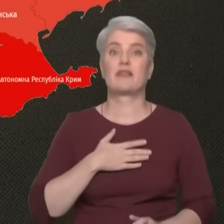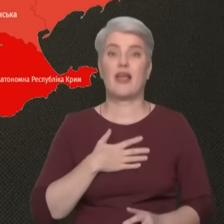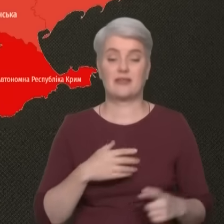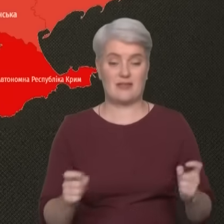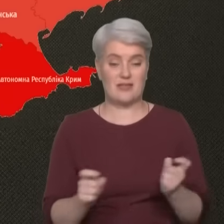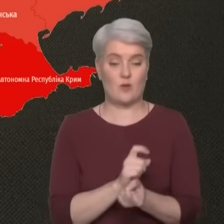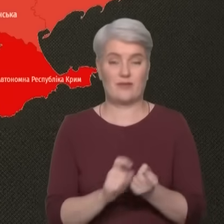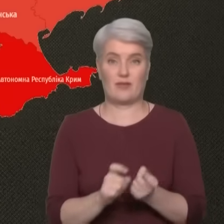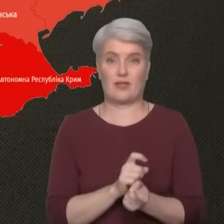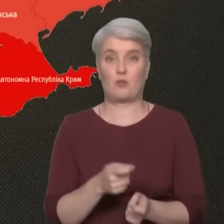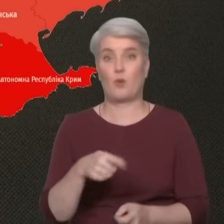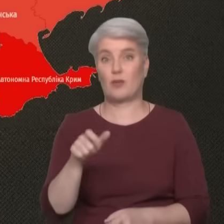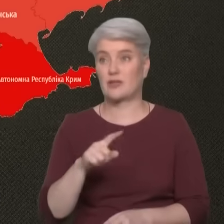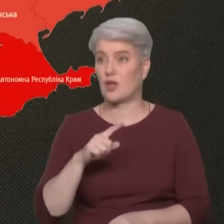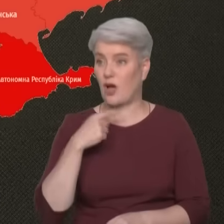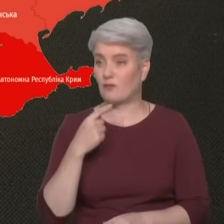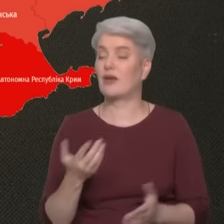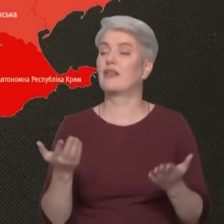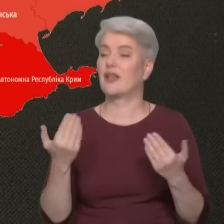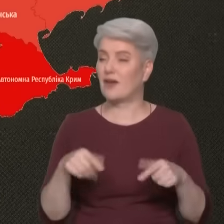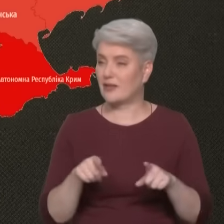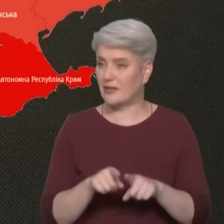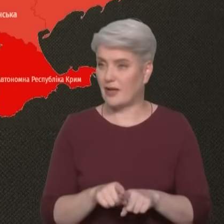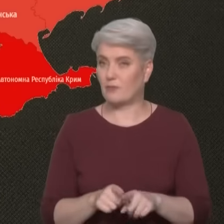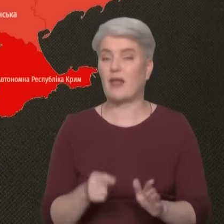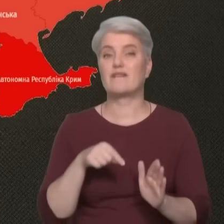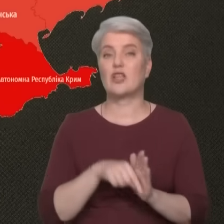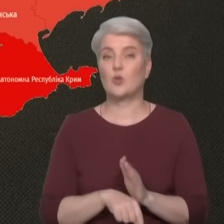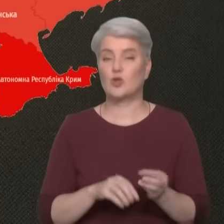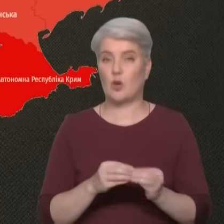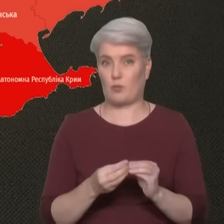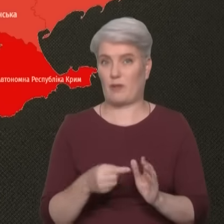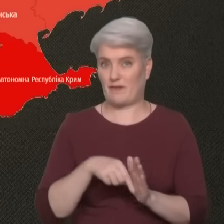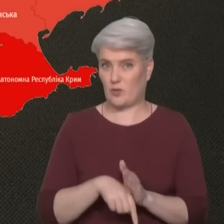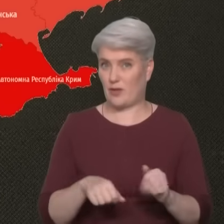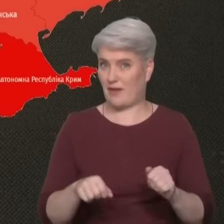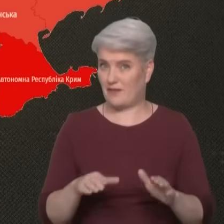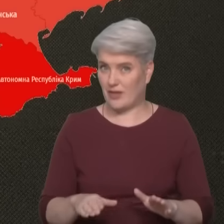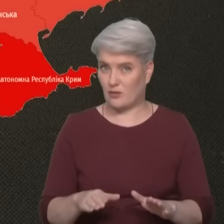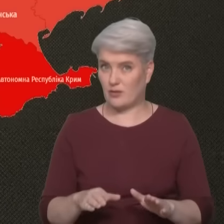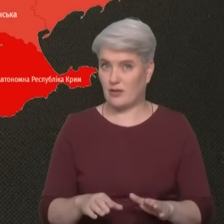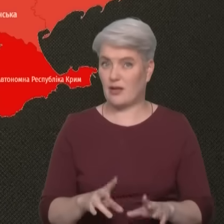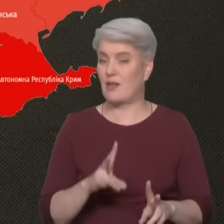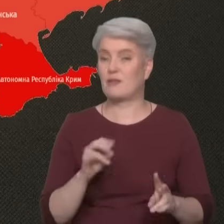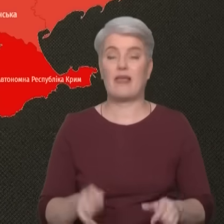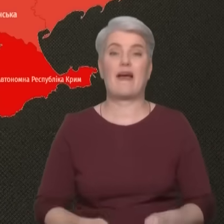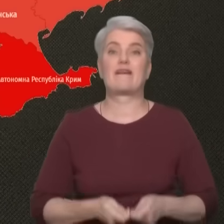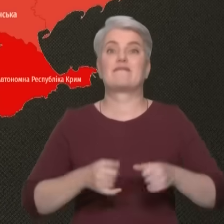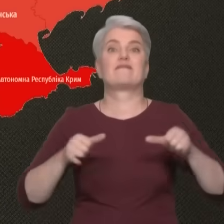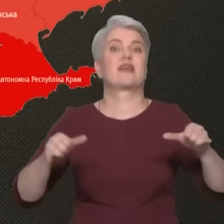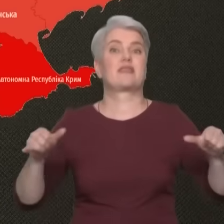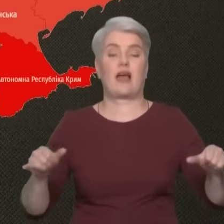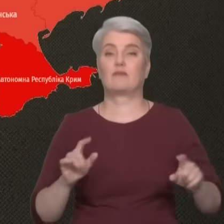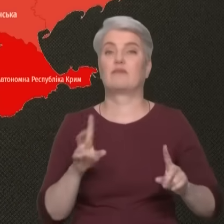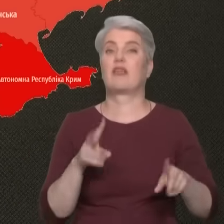розсварити. Тому президент говорить, давайте так, внутрішні проблеми внутрішньо вирішуємо, не витягуємо це, не масштабуємо це для того,